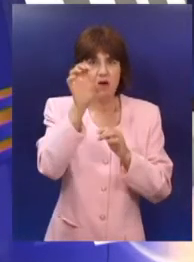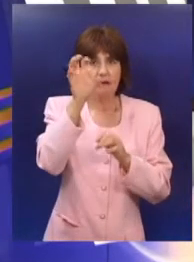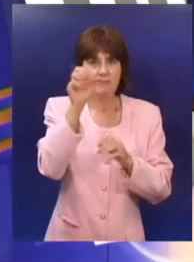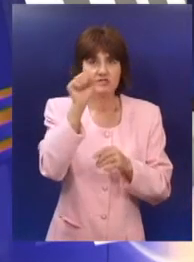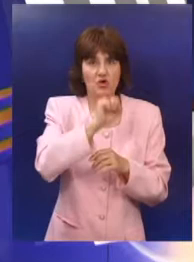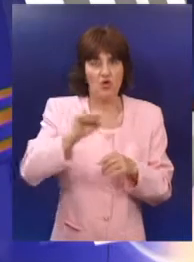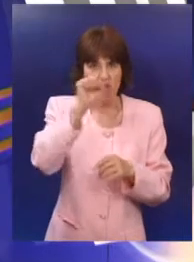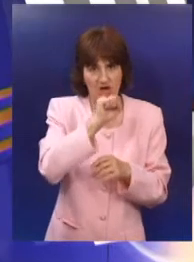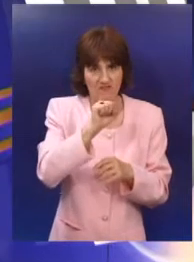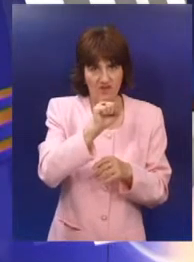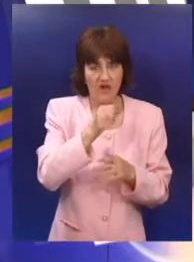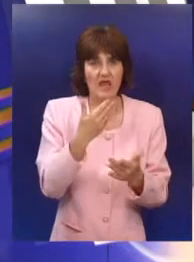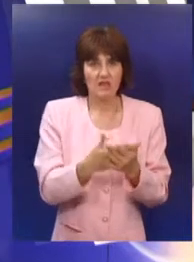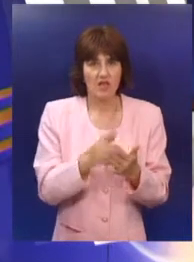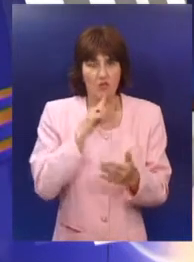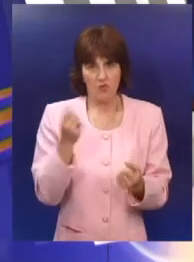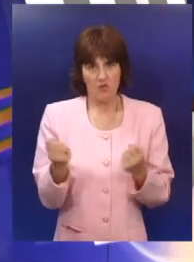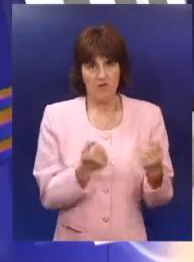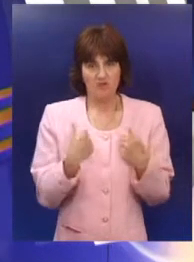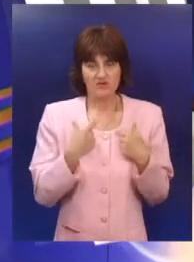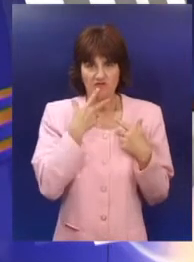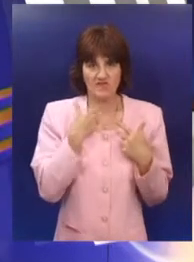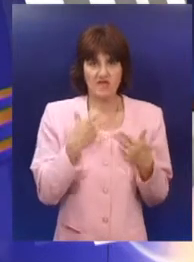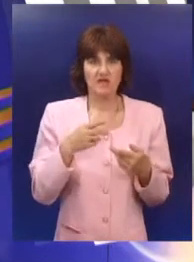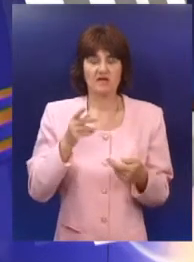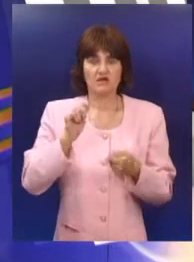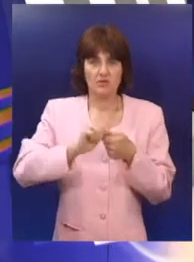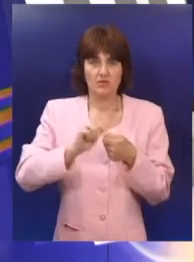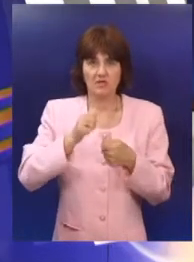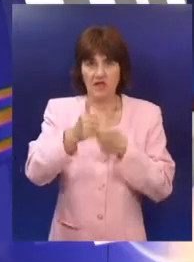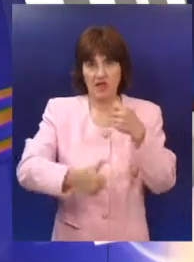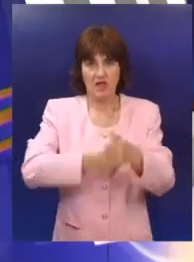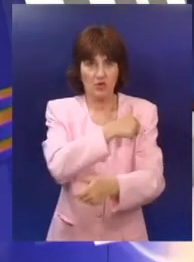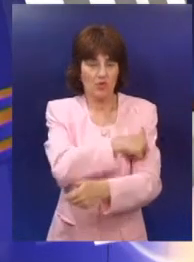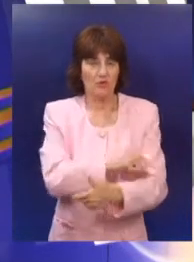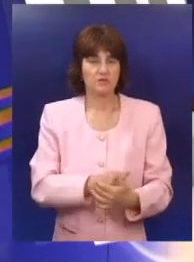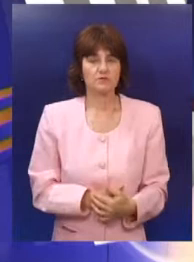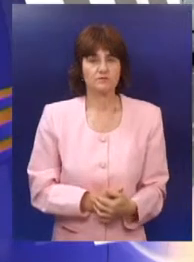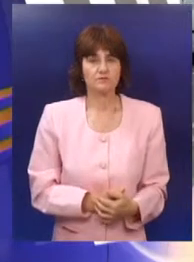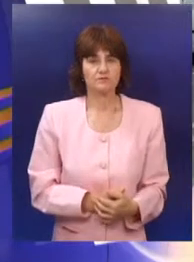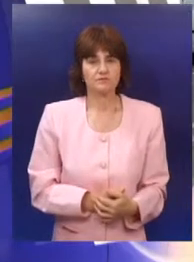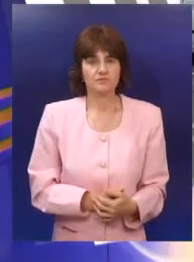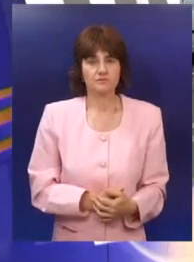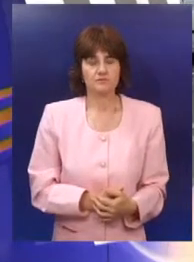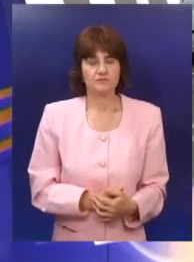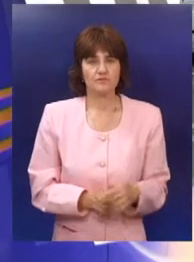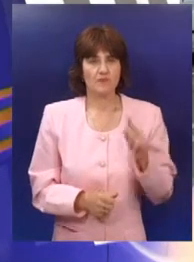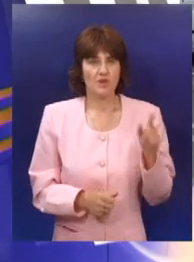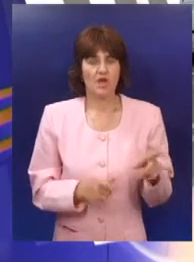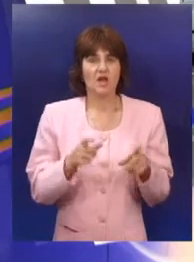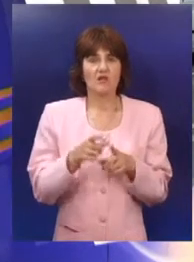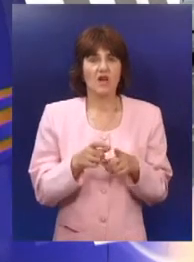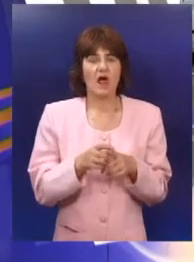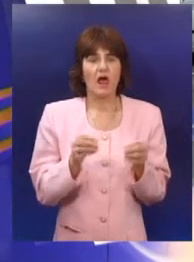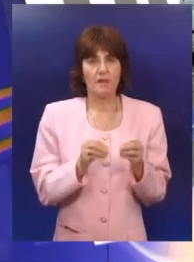evra. Oni koji voze automobile na gas kažu da se investicija isplati već posle godinu dana. Dragan